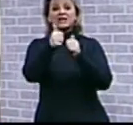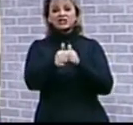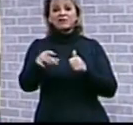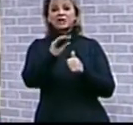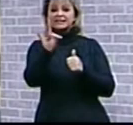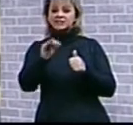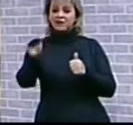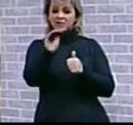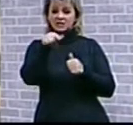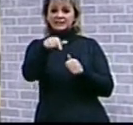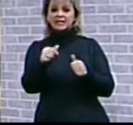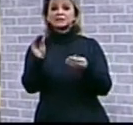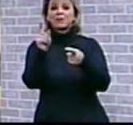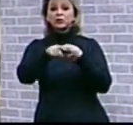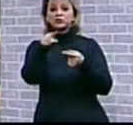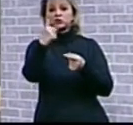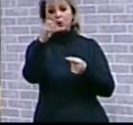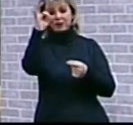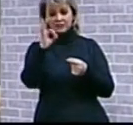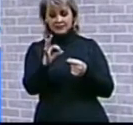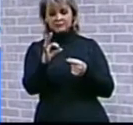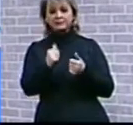Российской Федерации. Здесь подключение составило 100%.